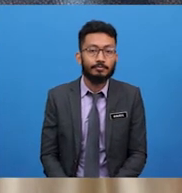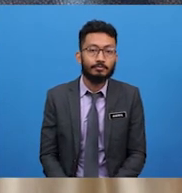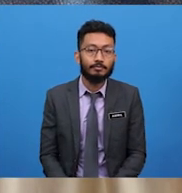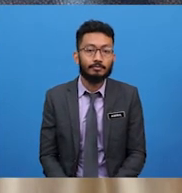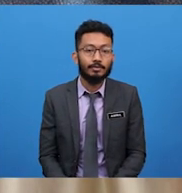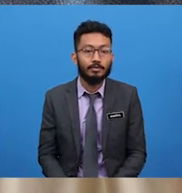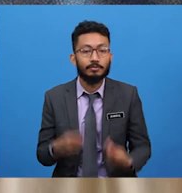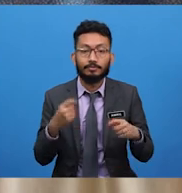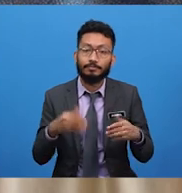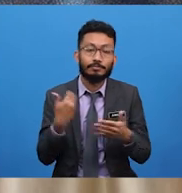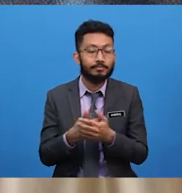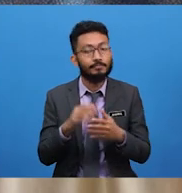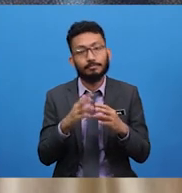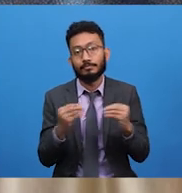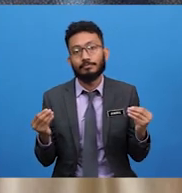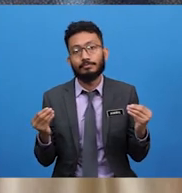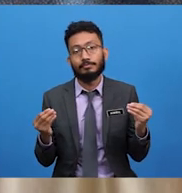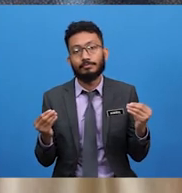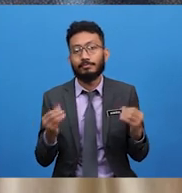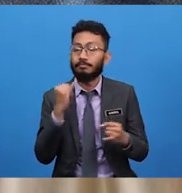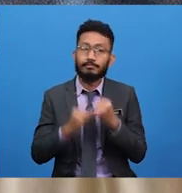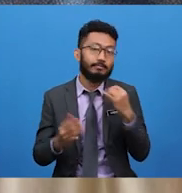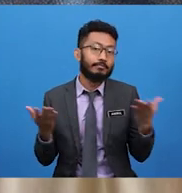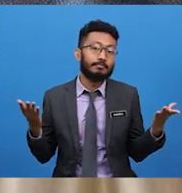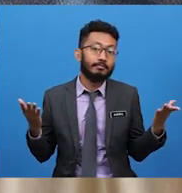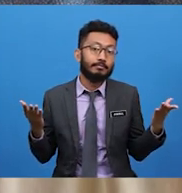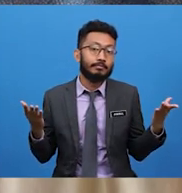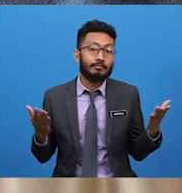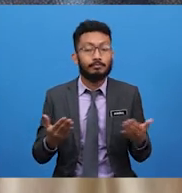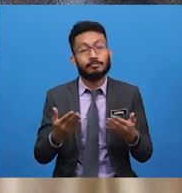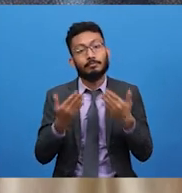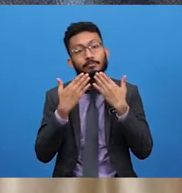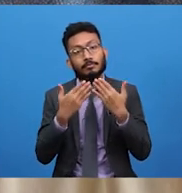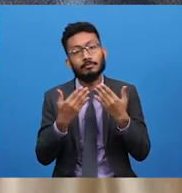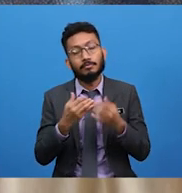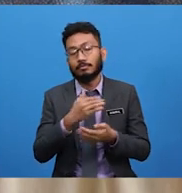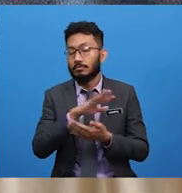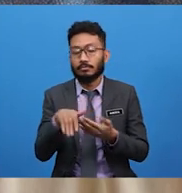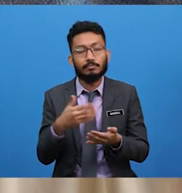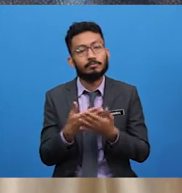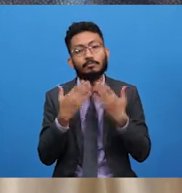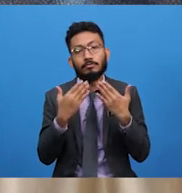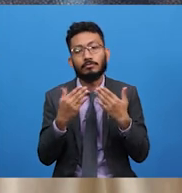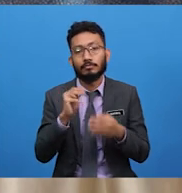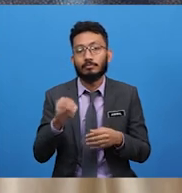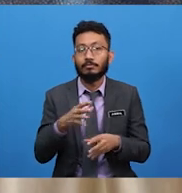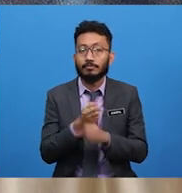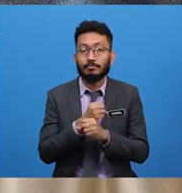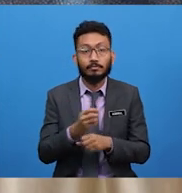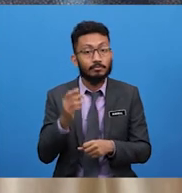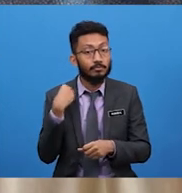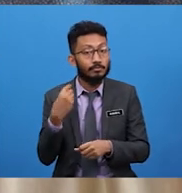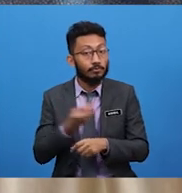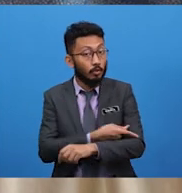Kita telah sampai ke penghujung episod. Akhir kata, cikgu amat berharap semua murid-murid dapat menguasai